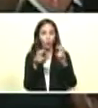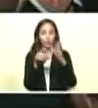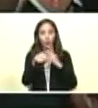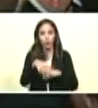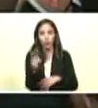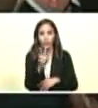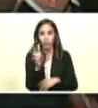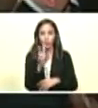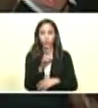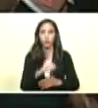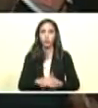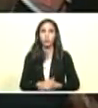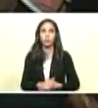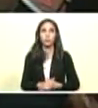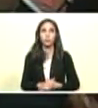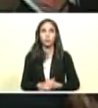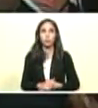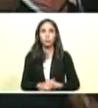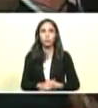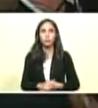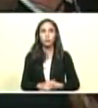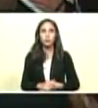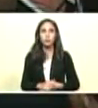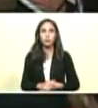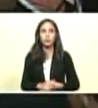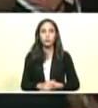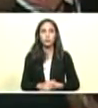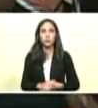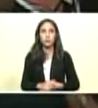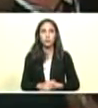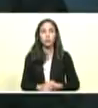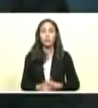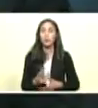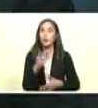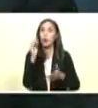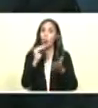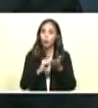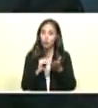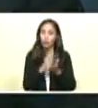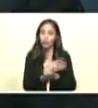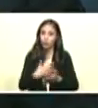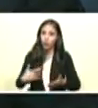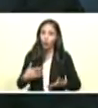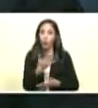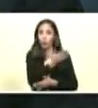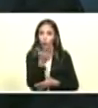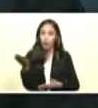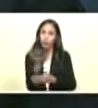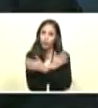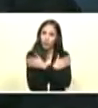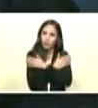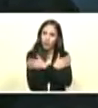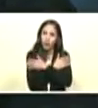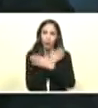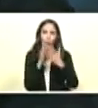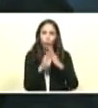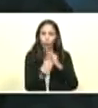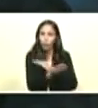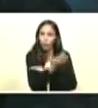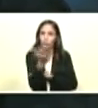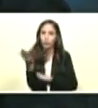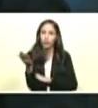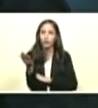venezolana. Еще раз хочу поздравить всех венесуэльцев. Una vez más quiero felicitar a todos los venezolanos. Великой нации Латинской